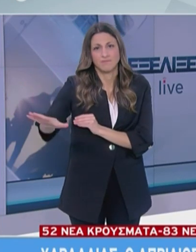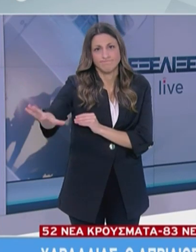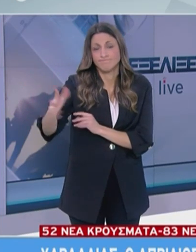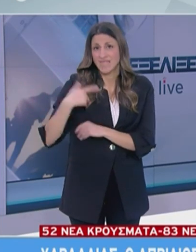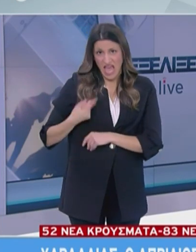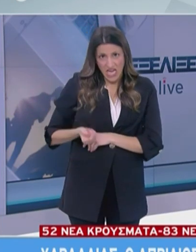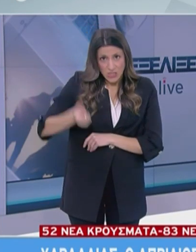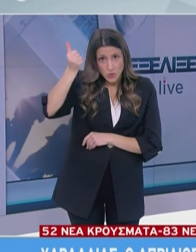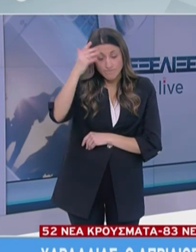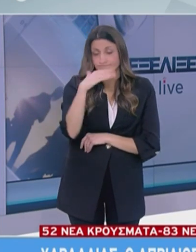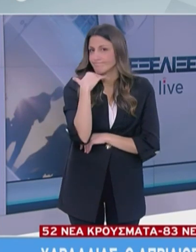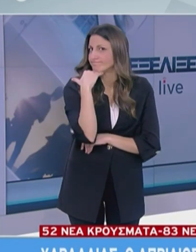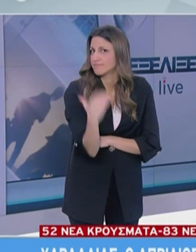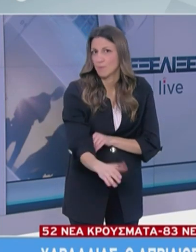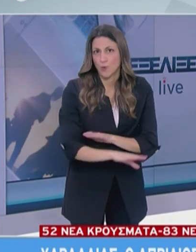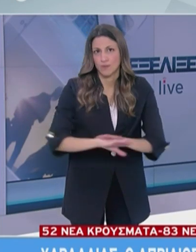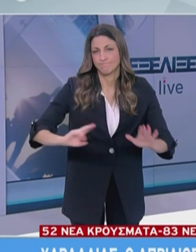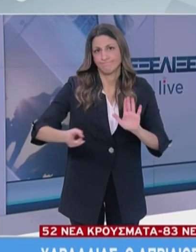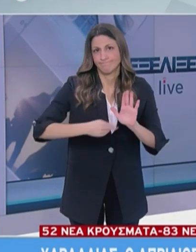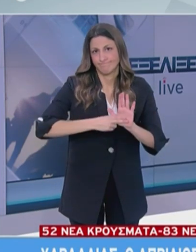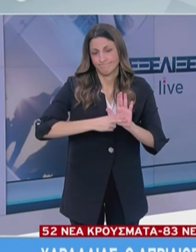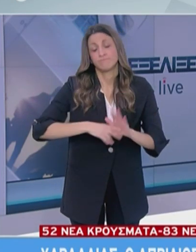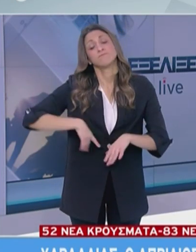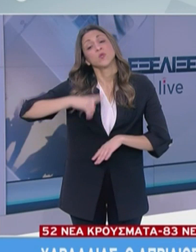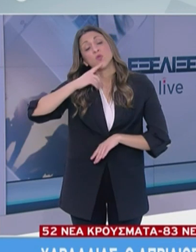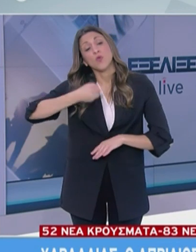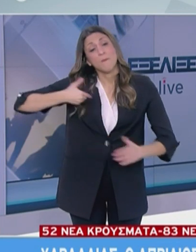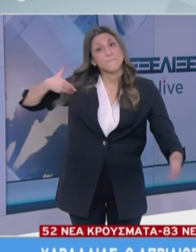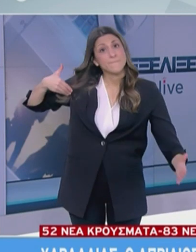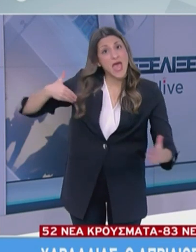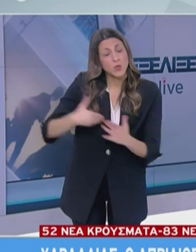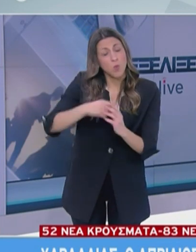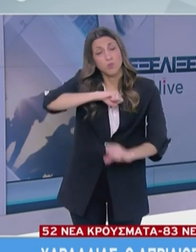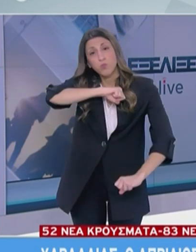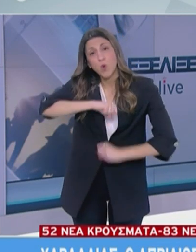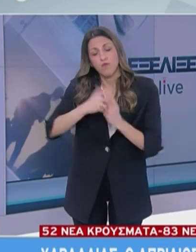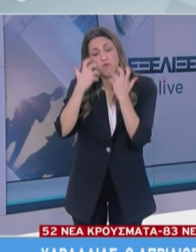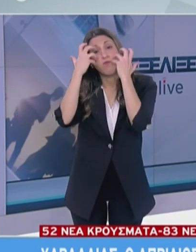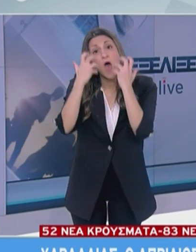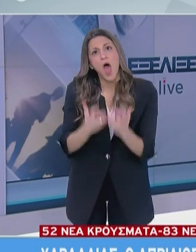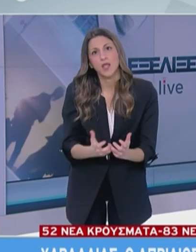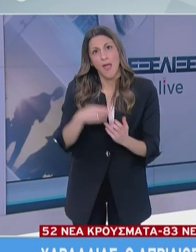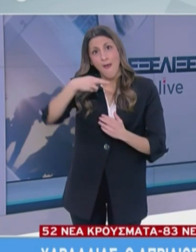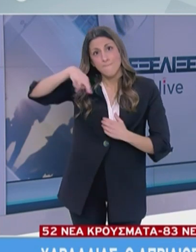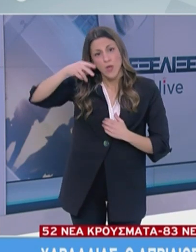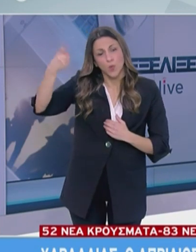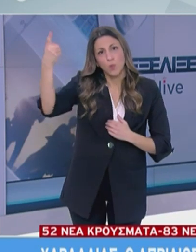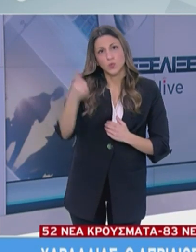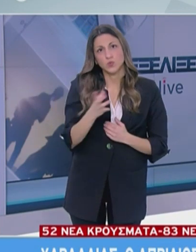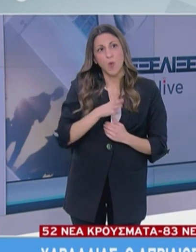να το ρισκάρουμε ούτε να το επιτρέψουμε, αναγνωρίζοντας την τεράστια προσπάθεια που έχουν καταβάλει μέχρι σήμερα η συντριπτική